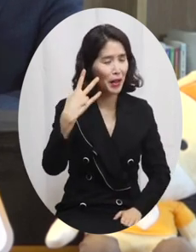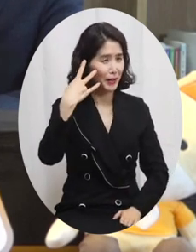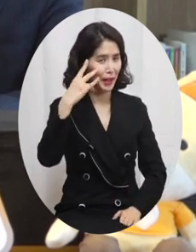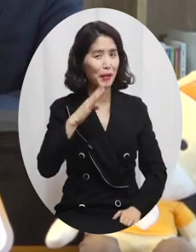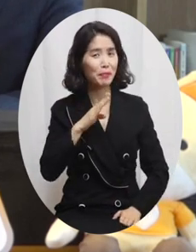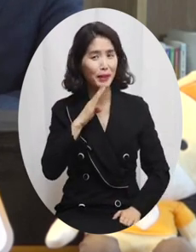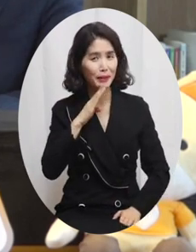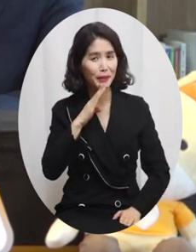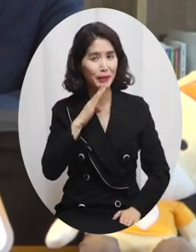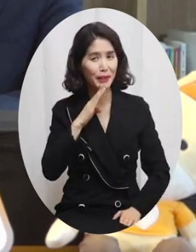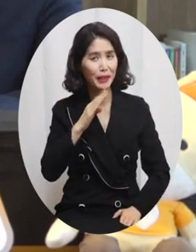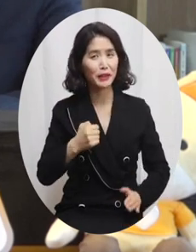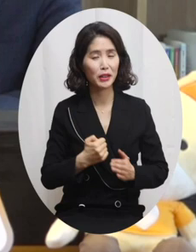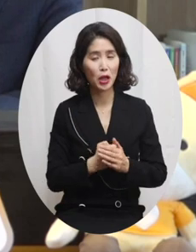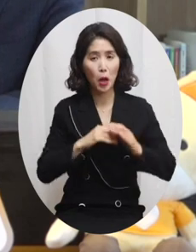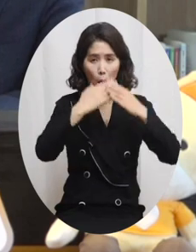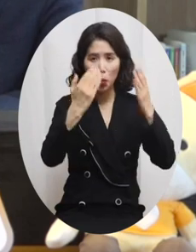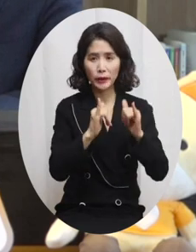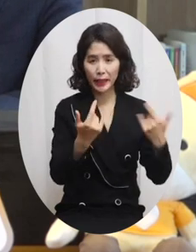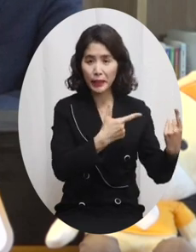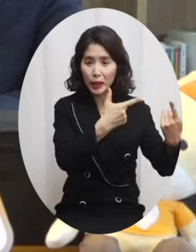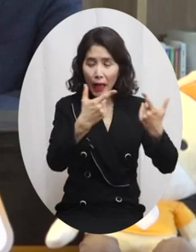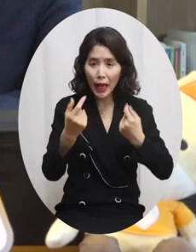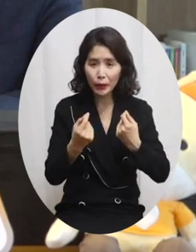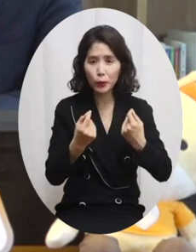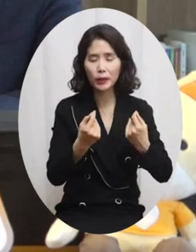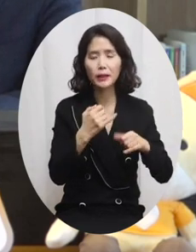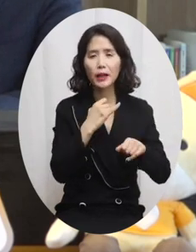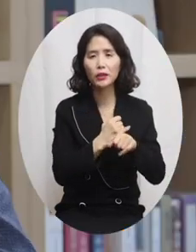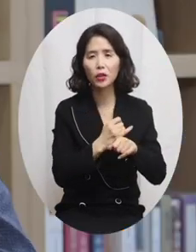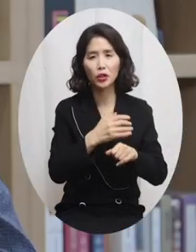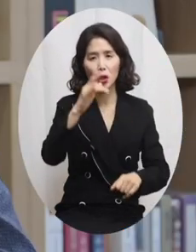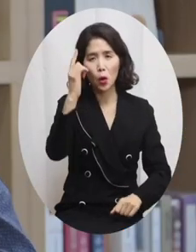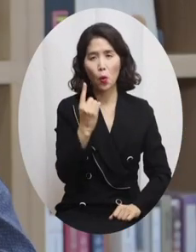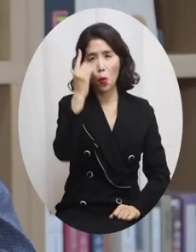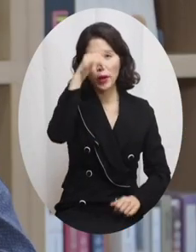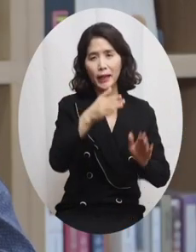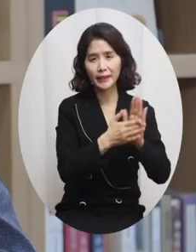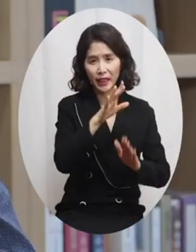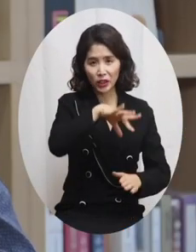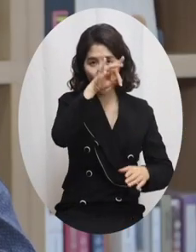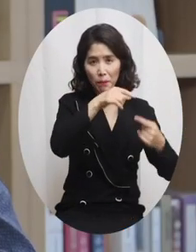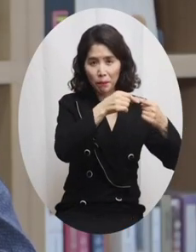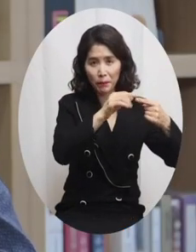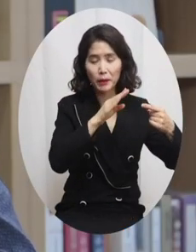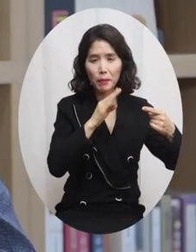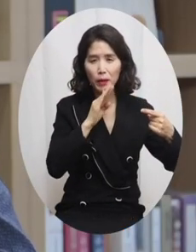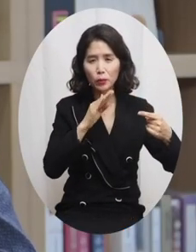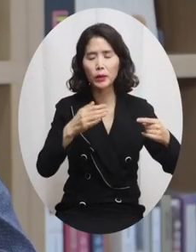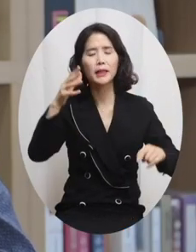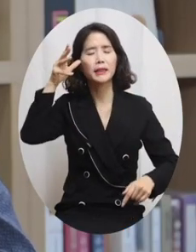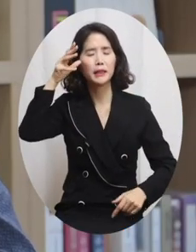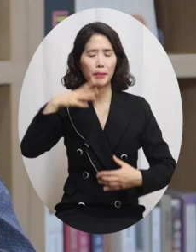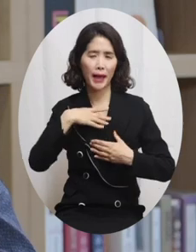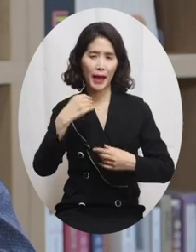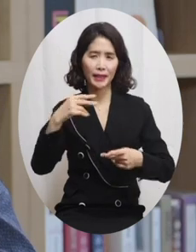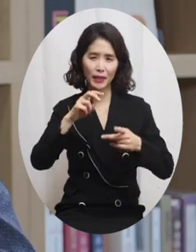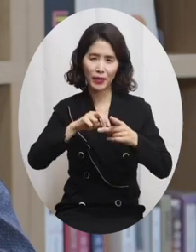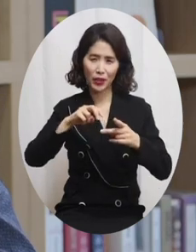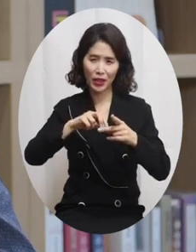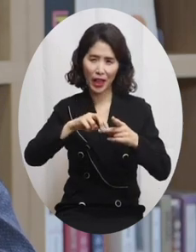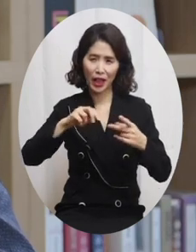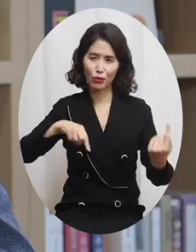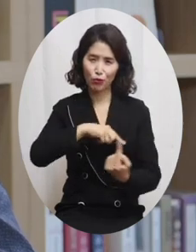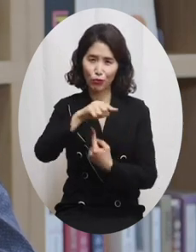지금 전 시민대상으로 하는 건 아직까지도 처음입니다. 네. 그러고 이제 치매 안심센터를 저희가 운영을 하고